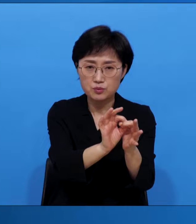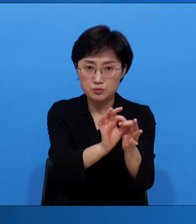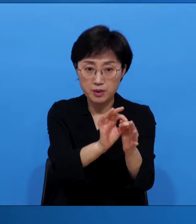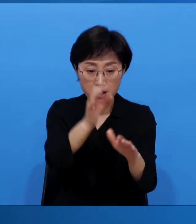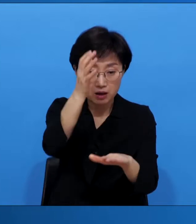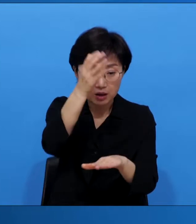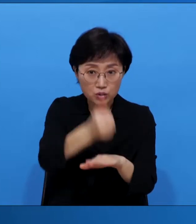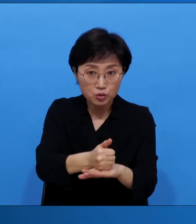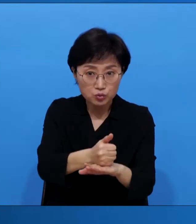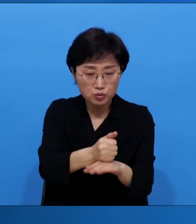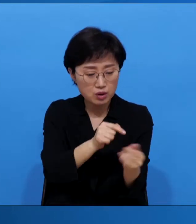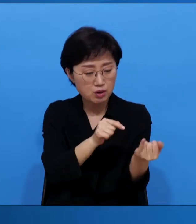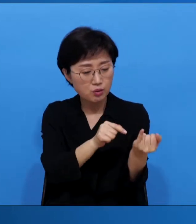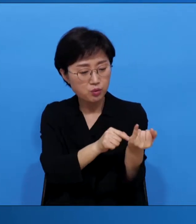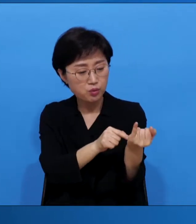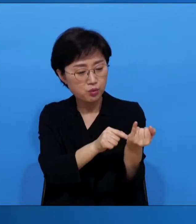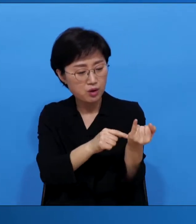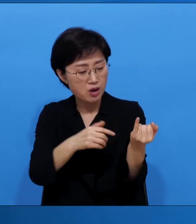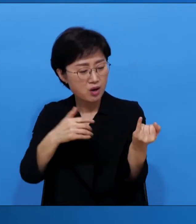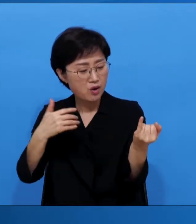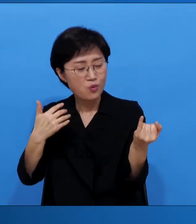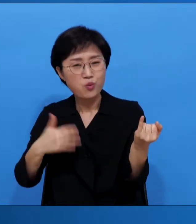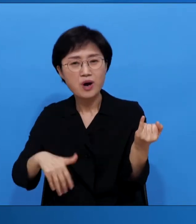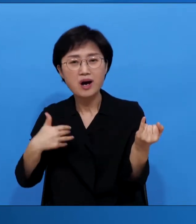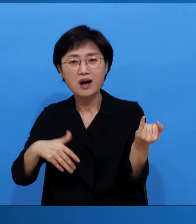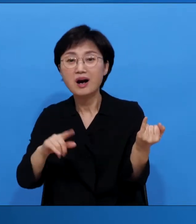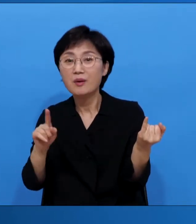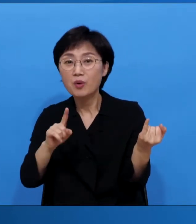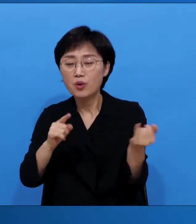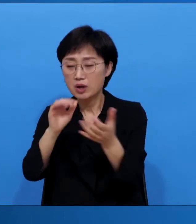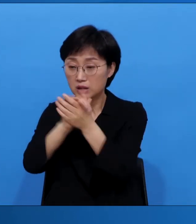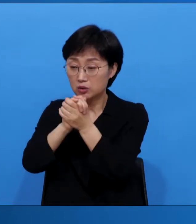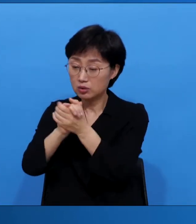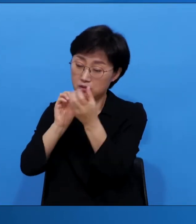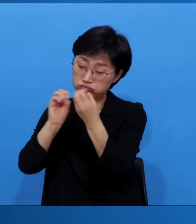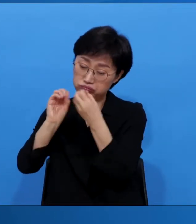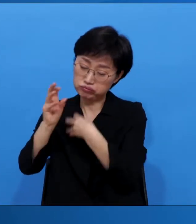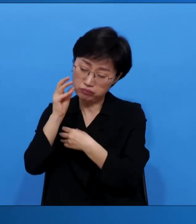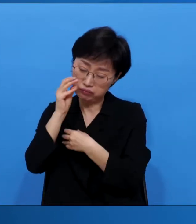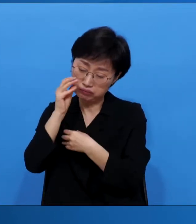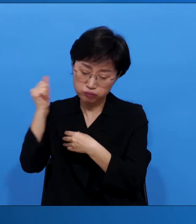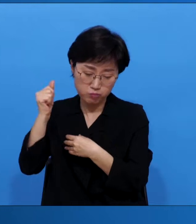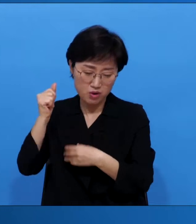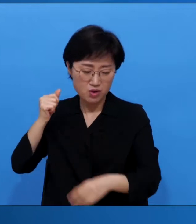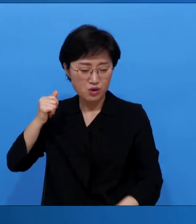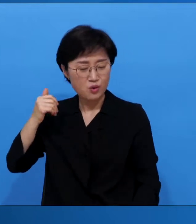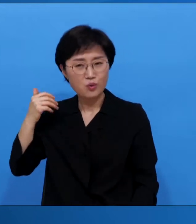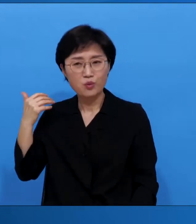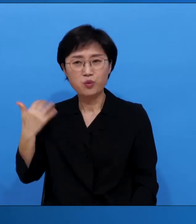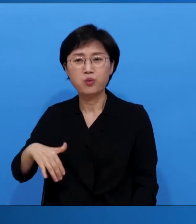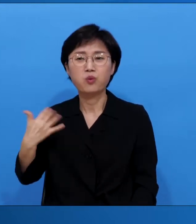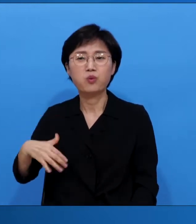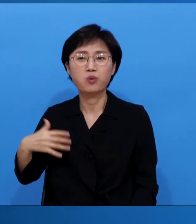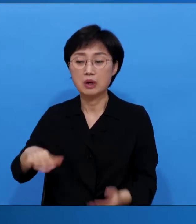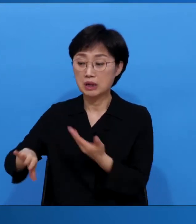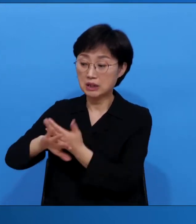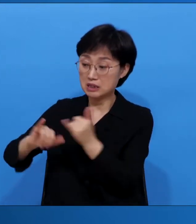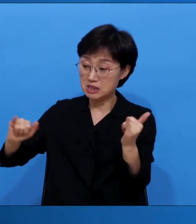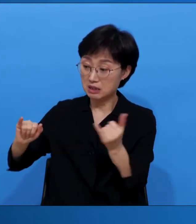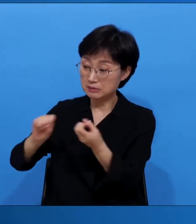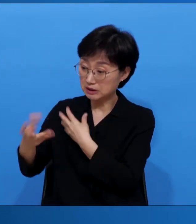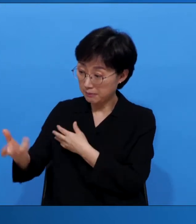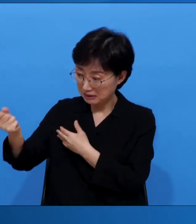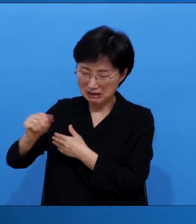수 없는 응답을 크로스비는 받았습니다. But Crosby received answers that no one else could even begin to mimic. 그걸